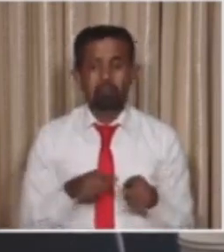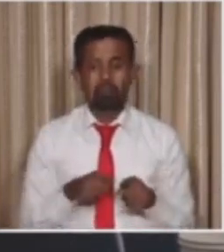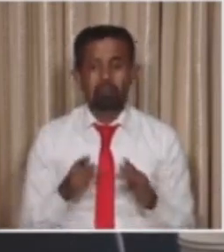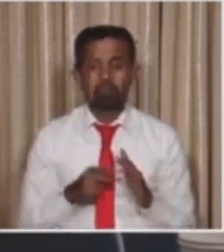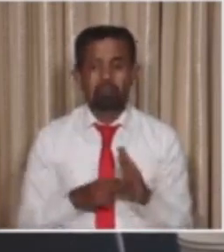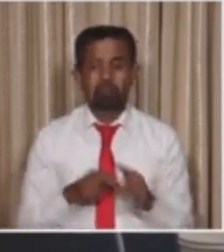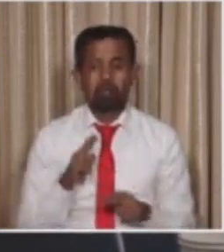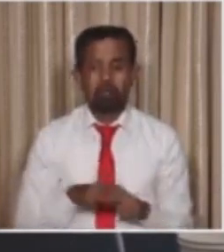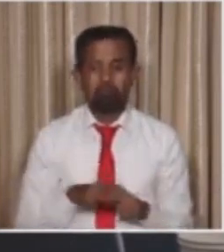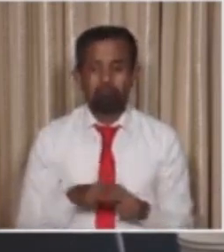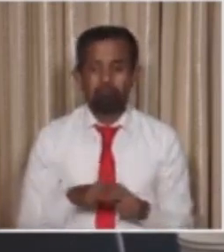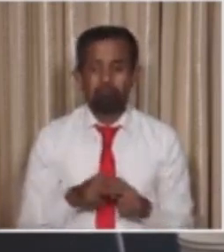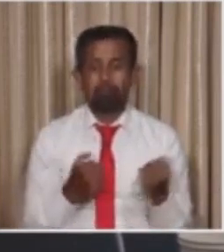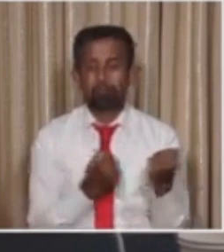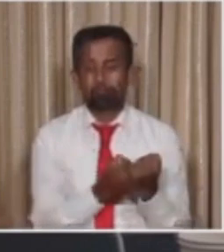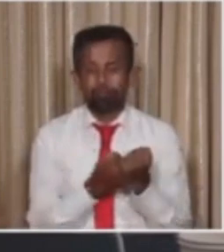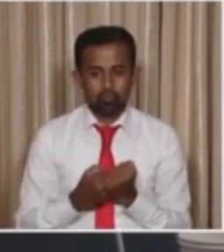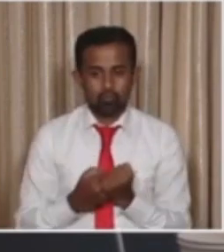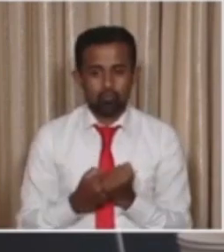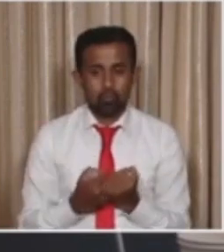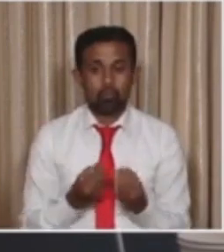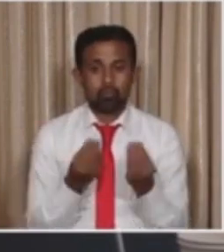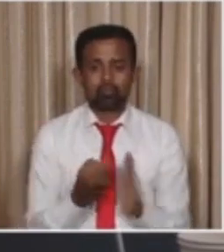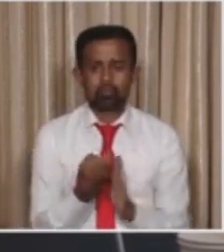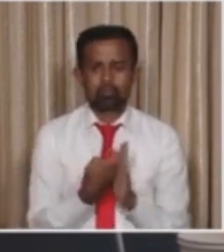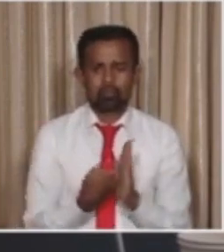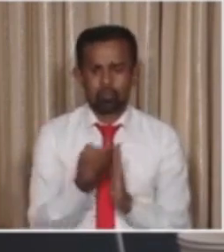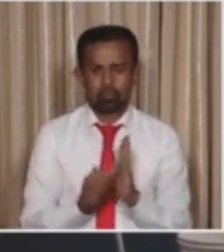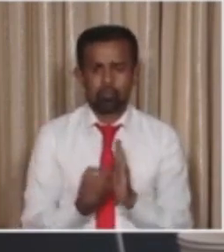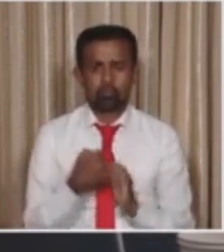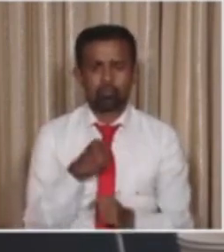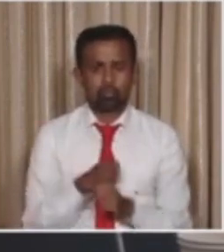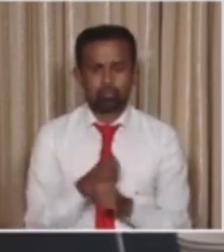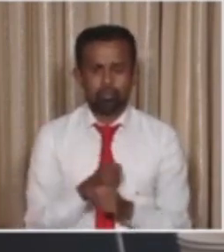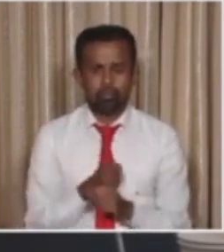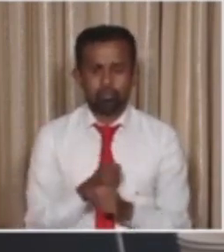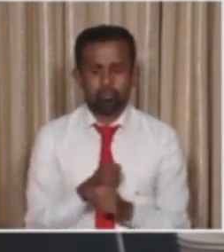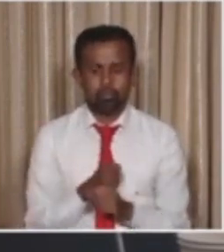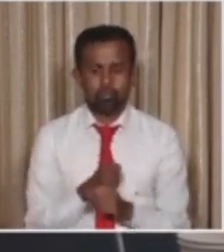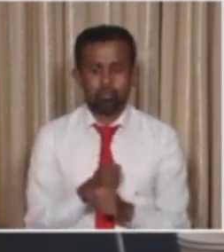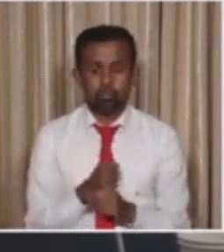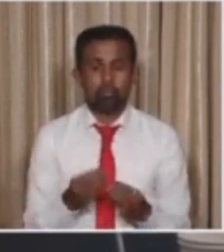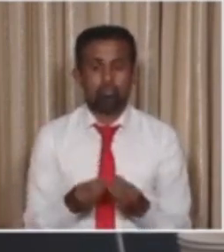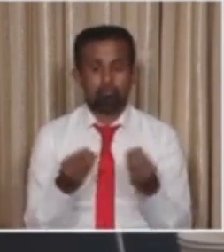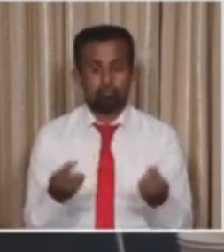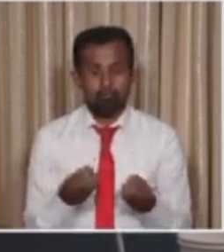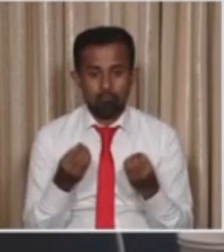நாணய நிதியம் சொல்லுகின்ற இந்த விஷயங்களை அரசாங்கம் செய்வதற்கான முடிவுகளை எடுக்கின்ற அதே நேரத்திலே டாக்ஸ் கூடப்பட்டிருக்கின்றது.